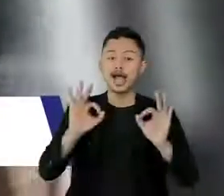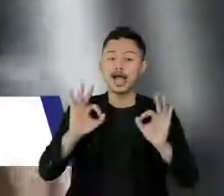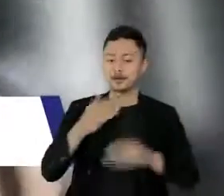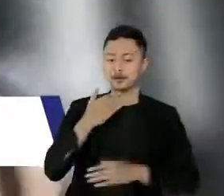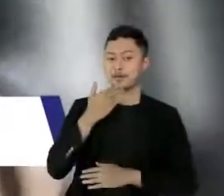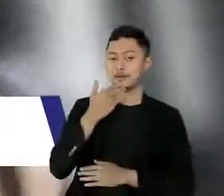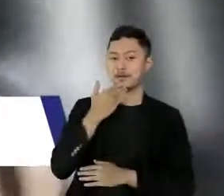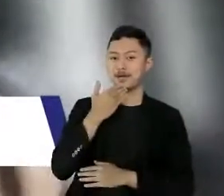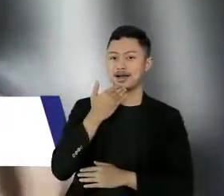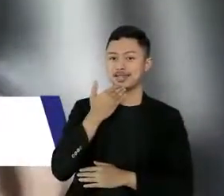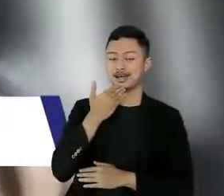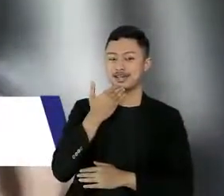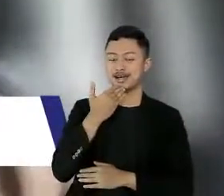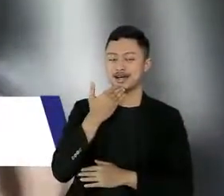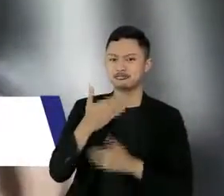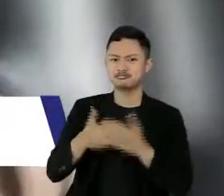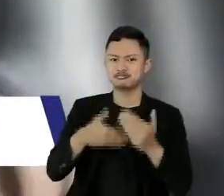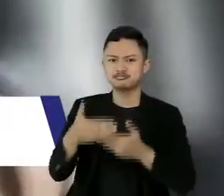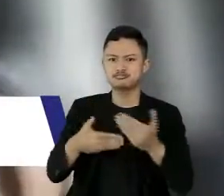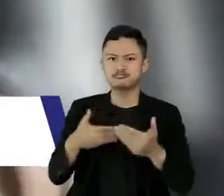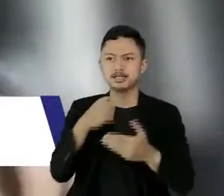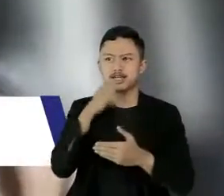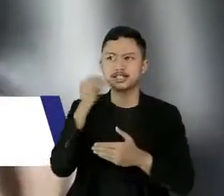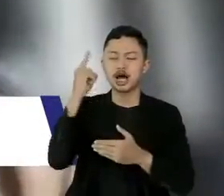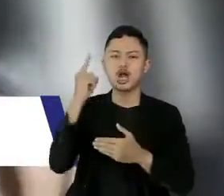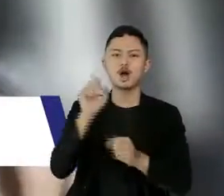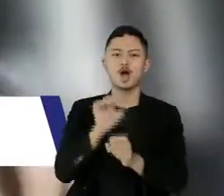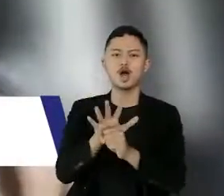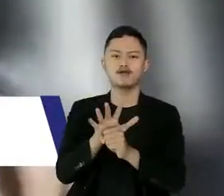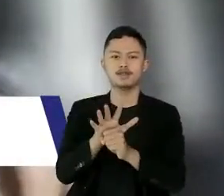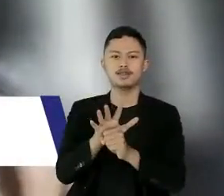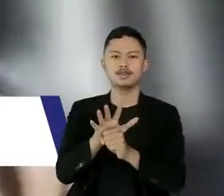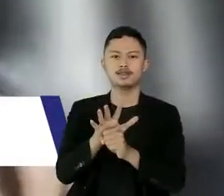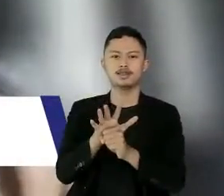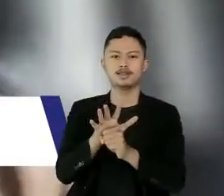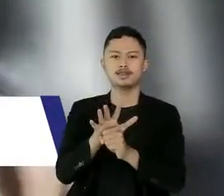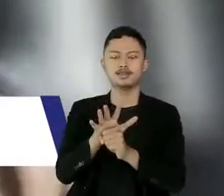Biasanya menggunakan, insya Allah situasi COVID terus.